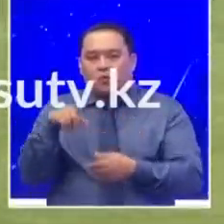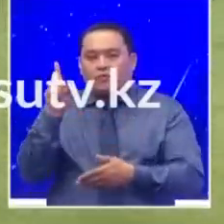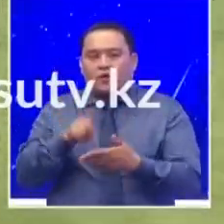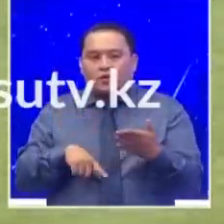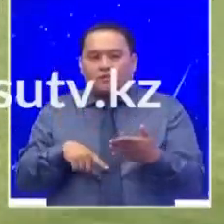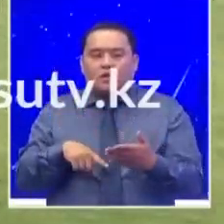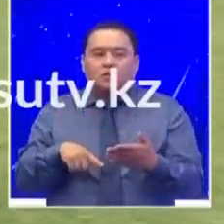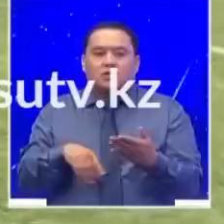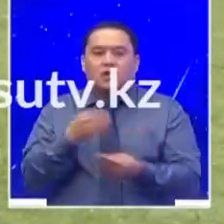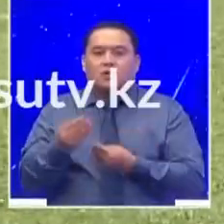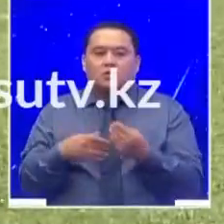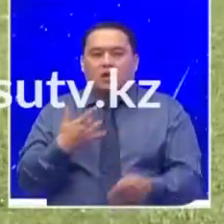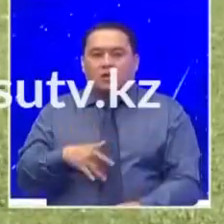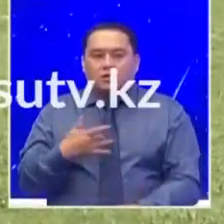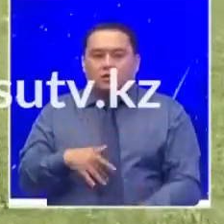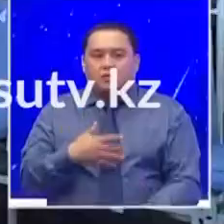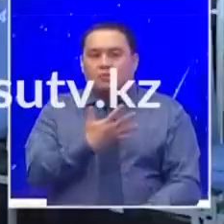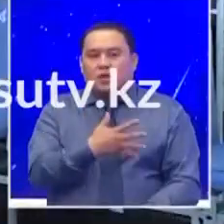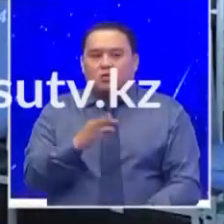уверенную победу над игроками Тараза со счетом